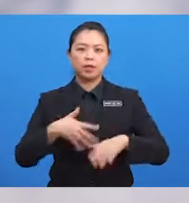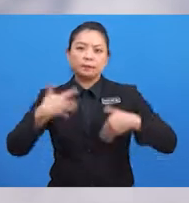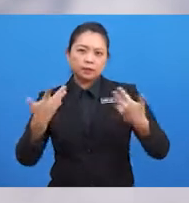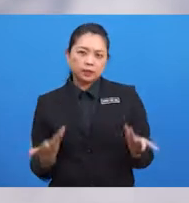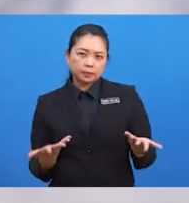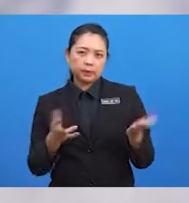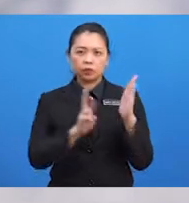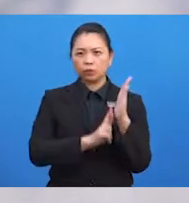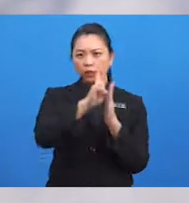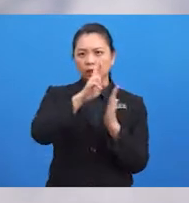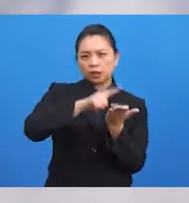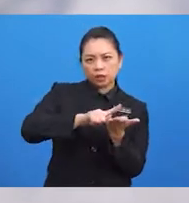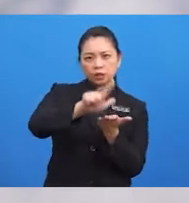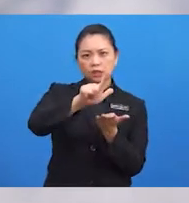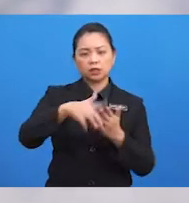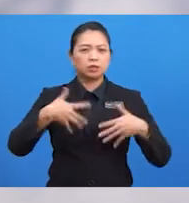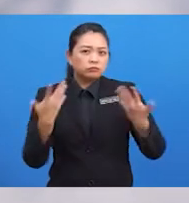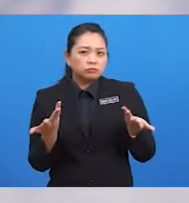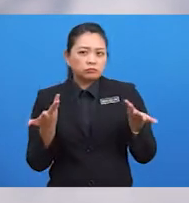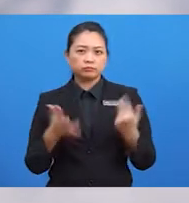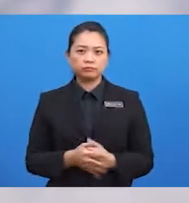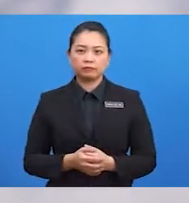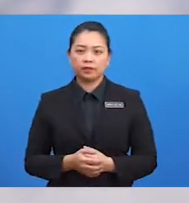Bagaimana roket dilancarkan?